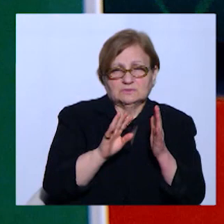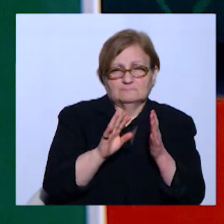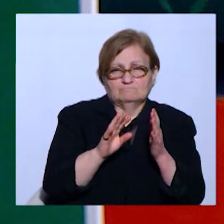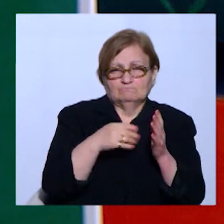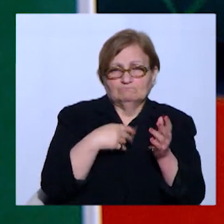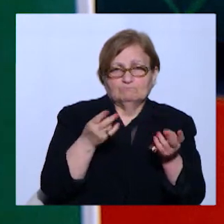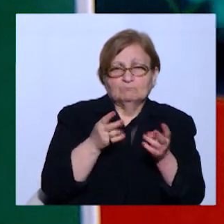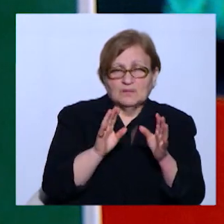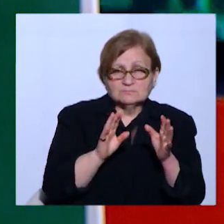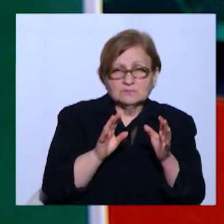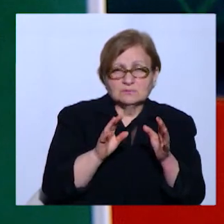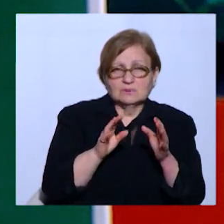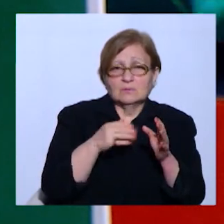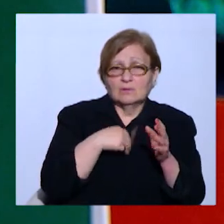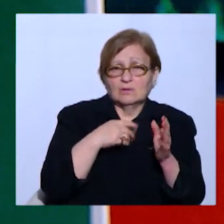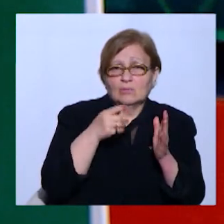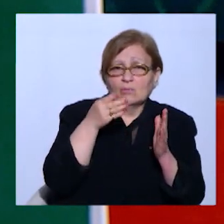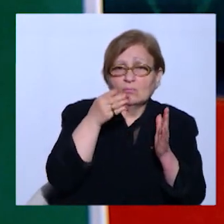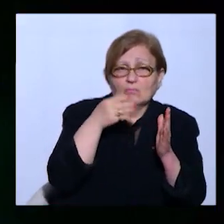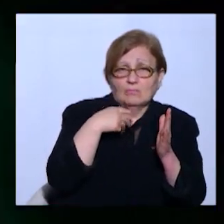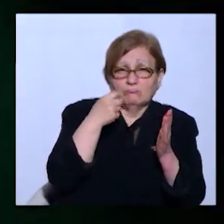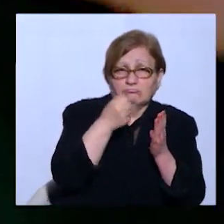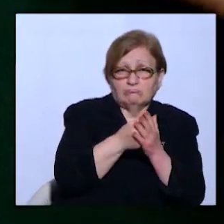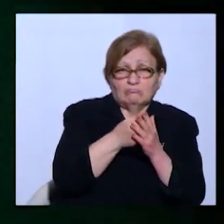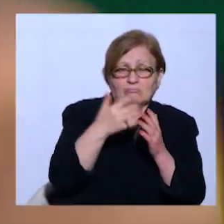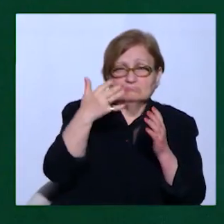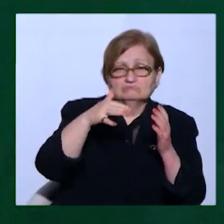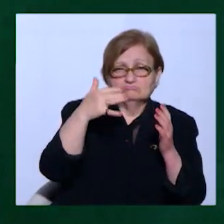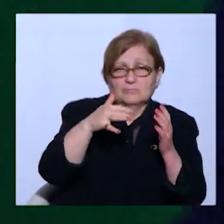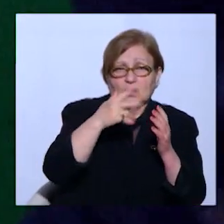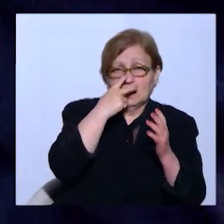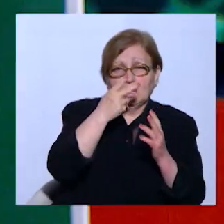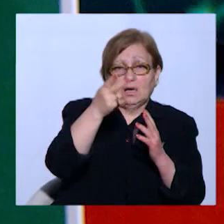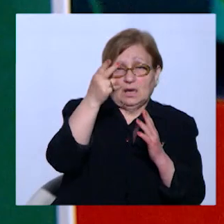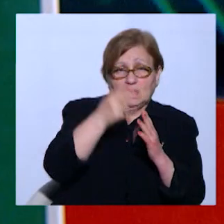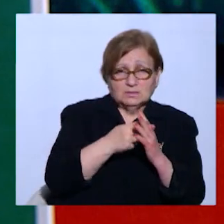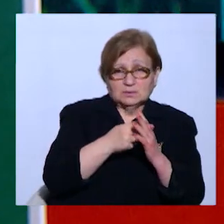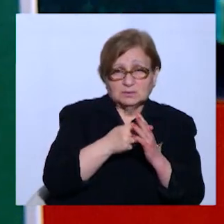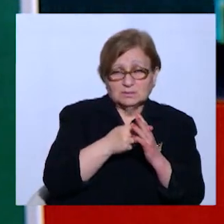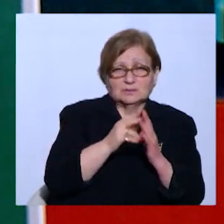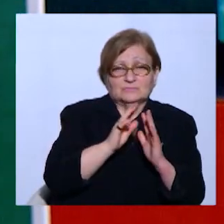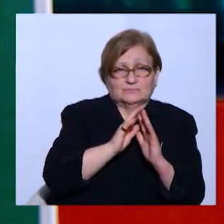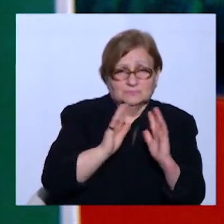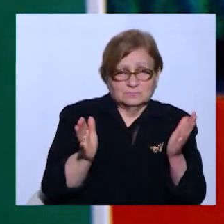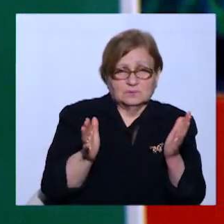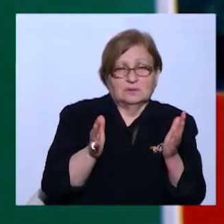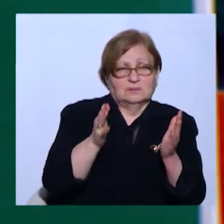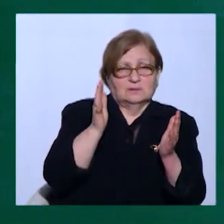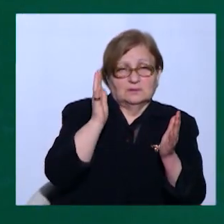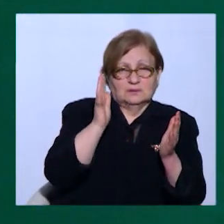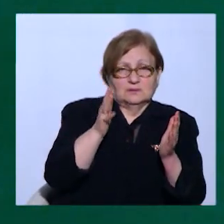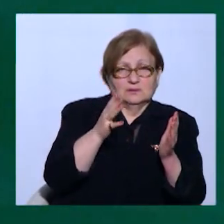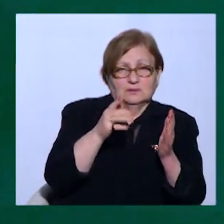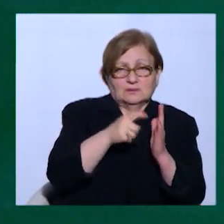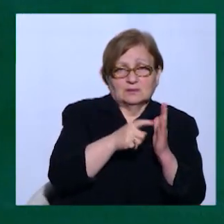არ მჭირდება, მაგრამ როგორც კი მივალ, რომ 50 ნახავ რო არის 100-ის გამყოფი და ზუსტად 50-ზე